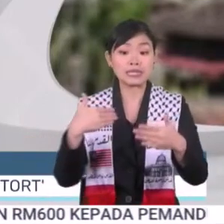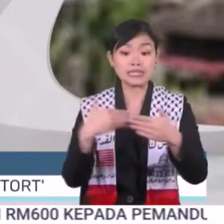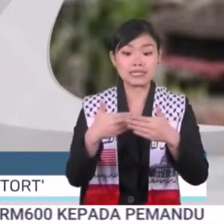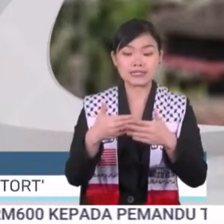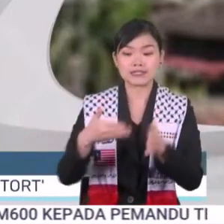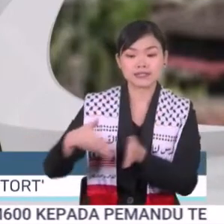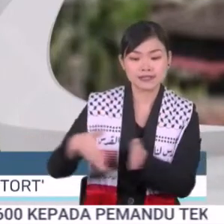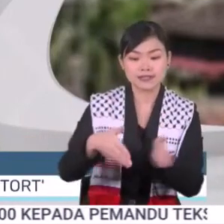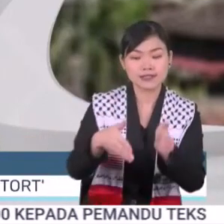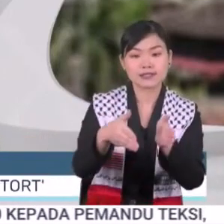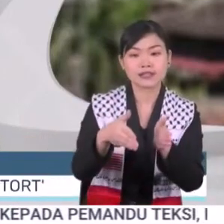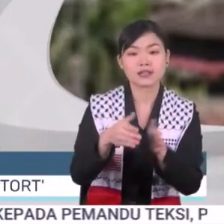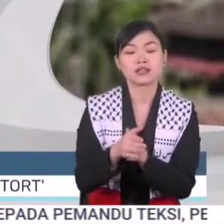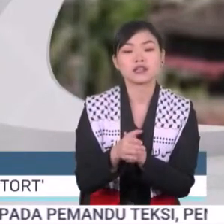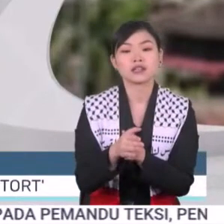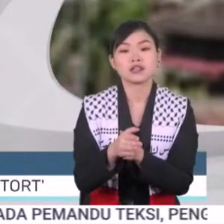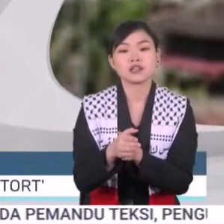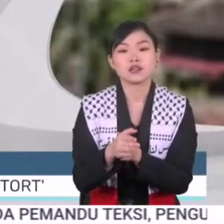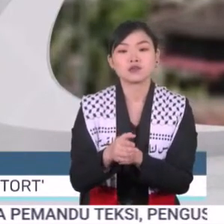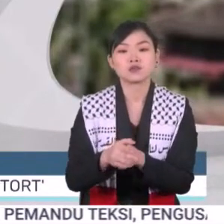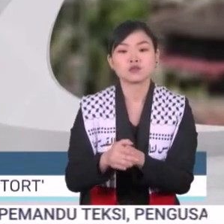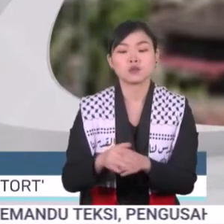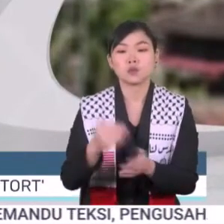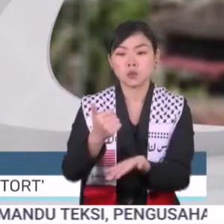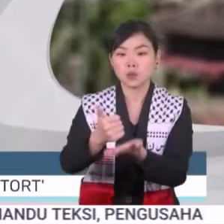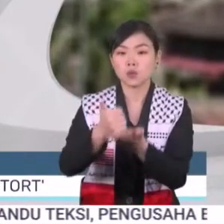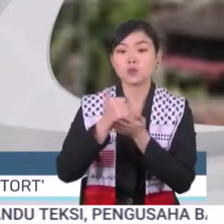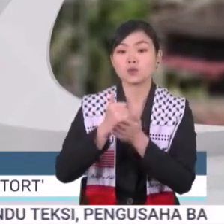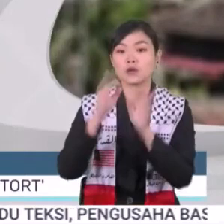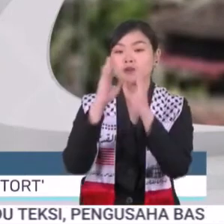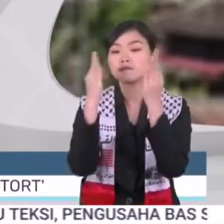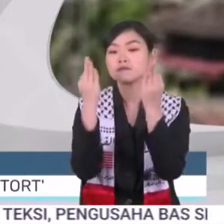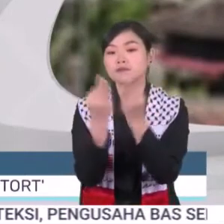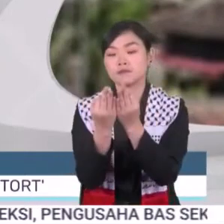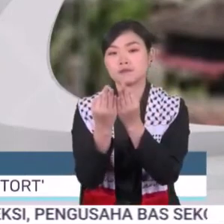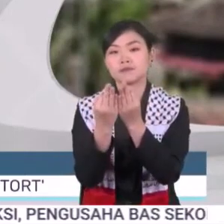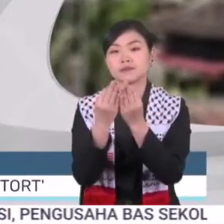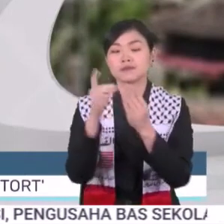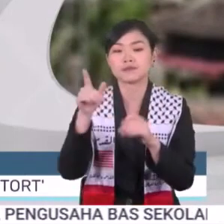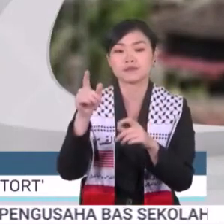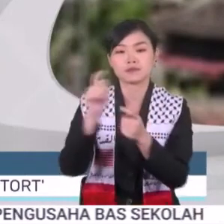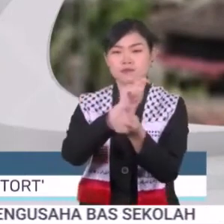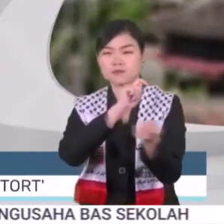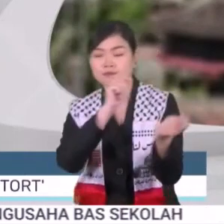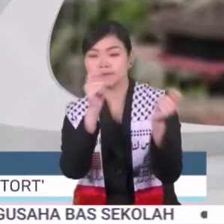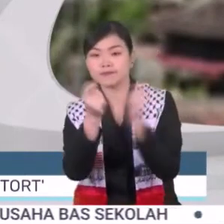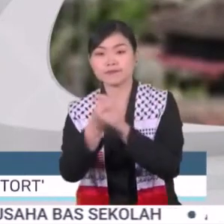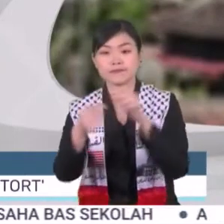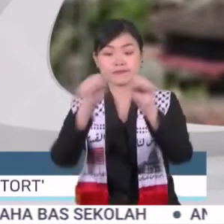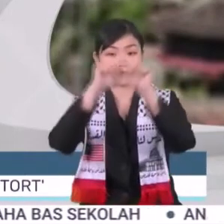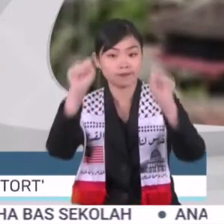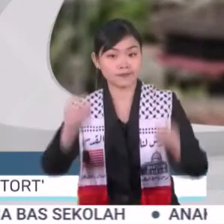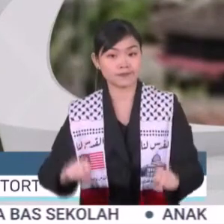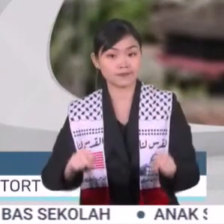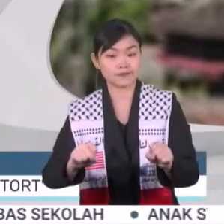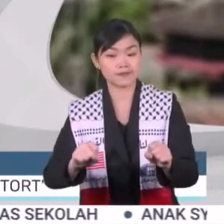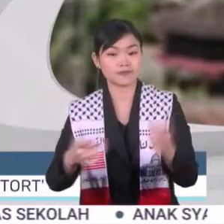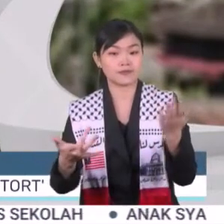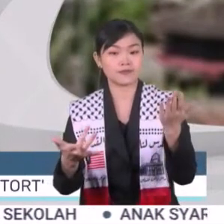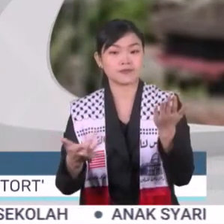jalan untuk menyara keluarga sebagai inspirasi Syed Mohamad Hafiz seni Mohamad Mengubah sistem perniagaan Street F kepada